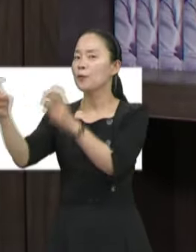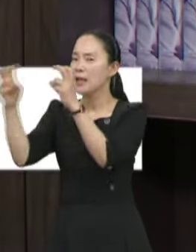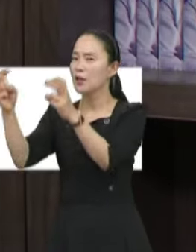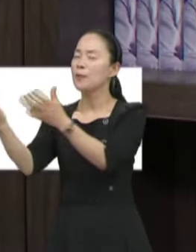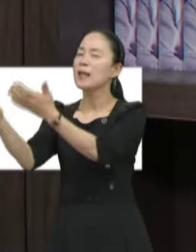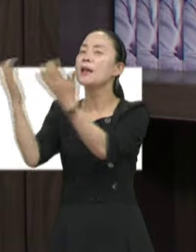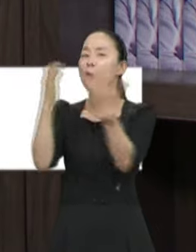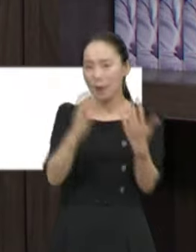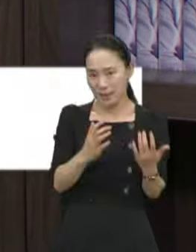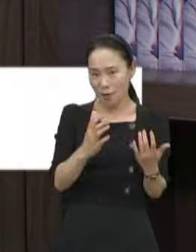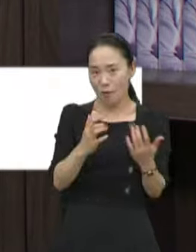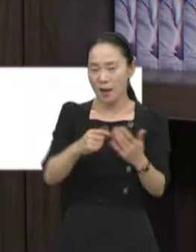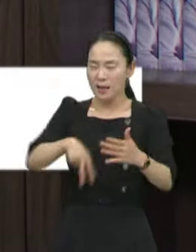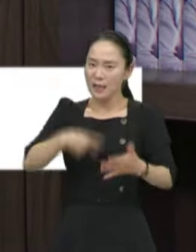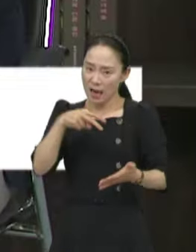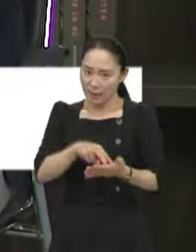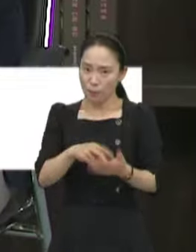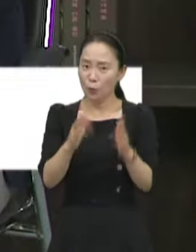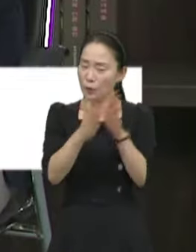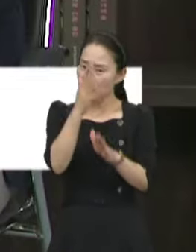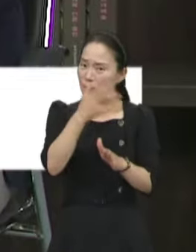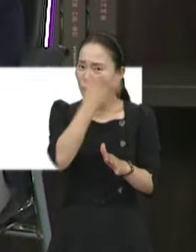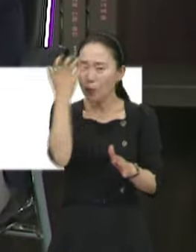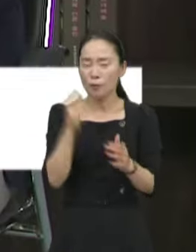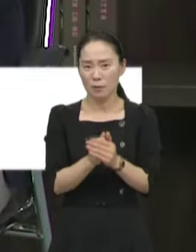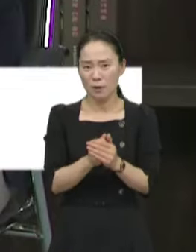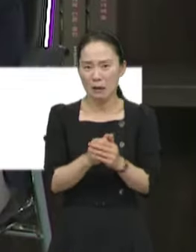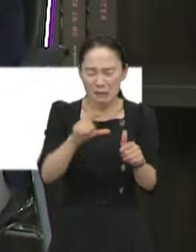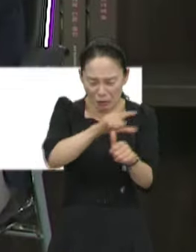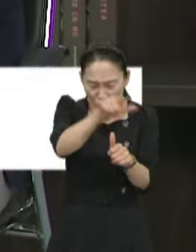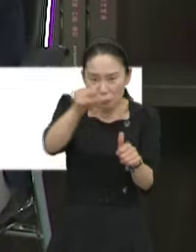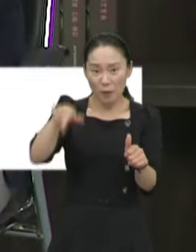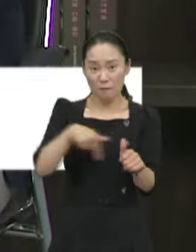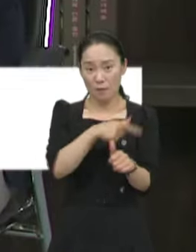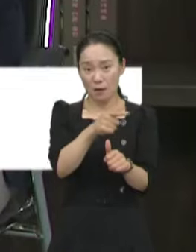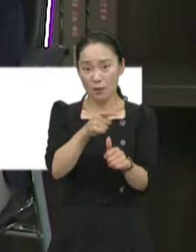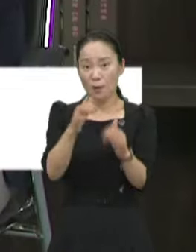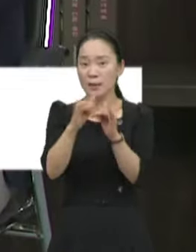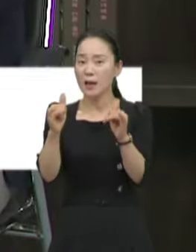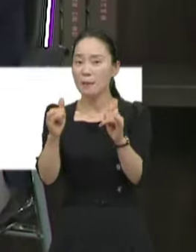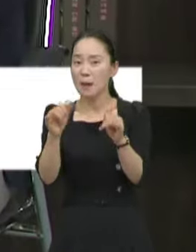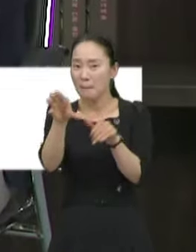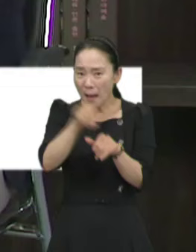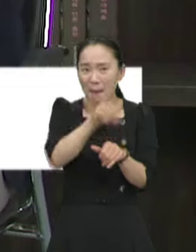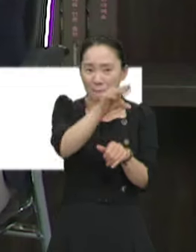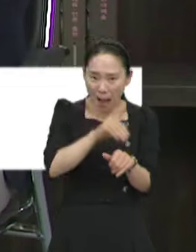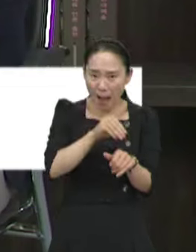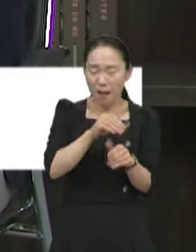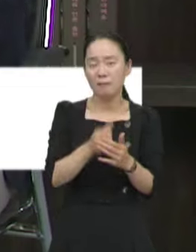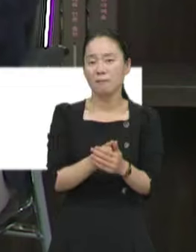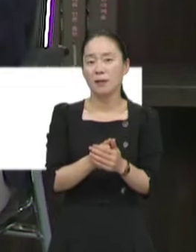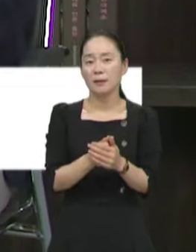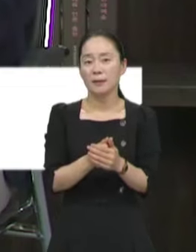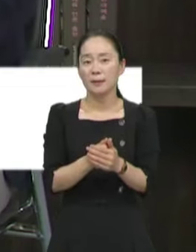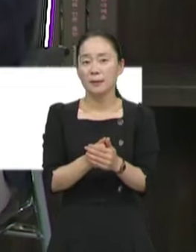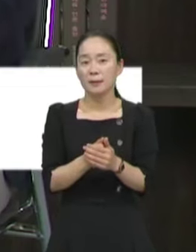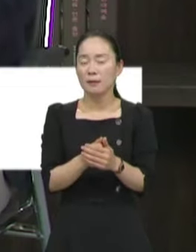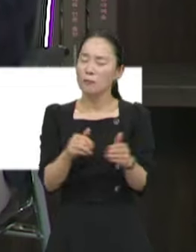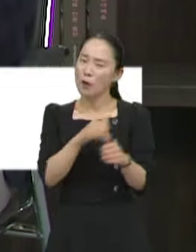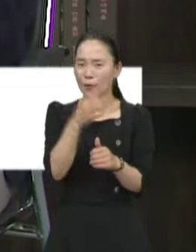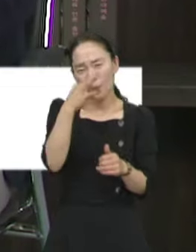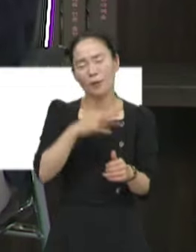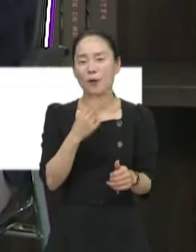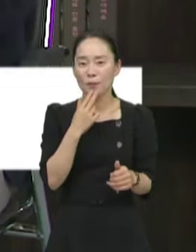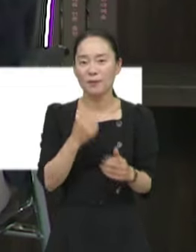내려와서 발전하는 자족도시를 꿈꿨는데 이게 어떻게 하다 보니까 이제 주변 지역 인구만 빨아들이는 빨대 효과만 가져올 뿐이고 별 효과를